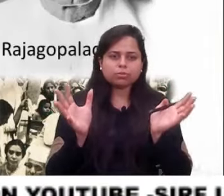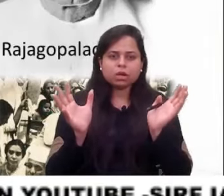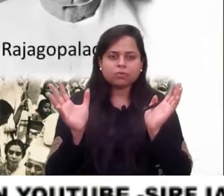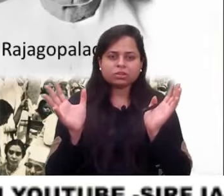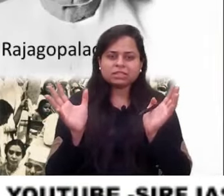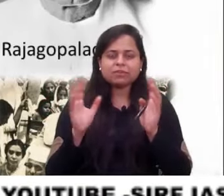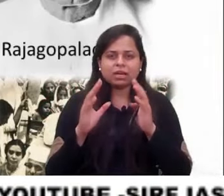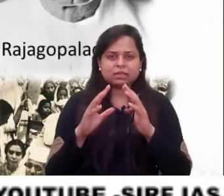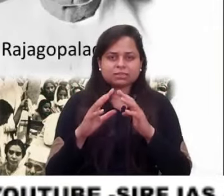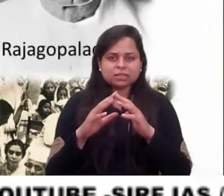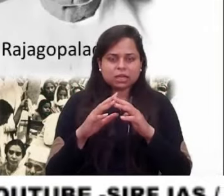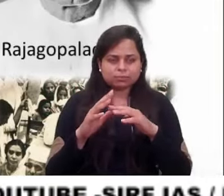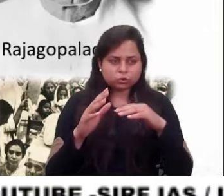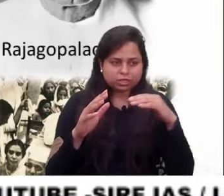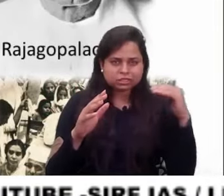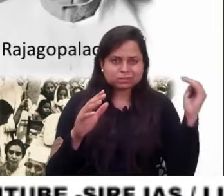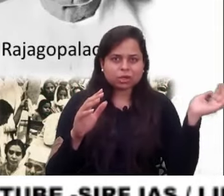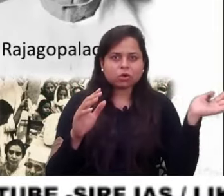हिस्सा